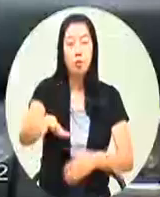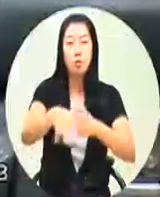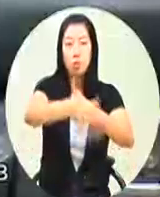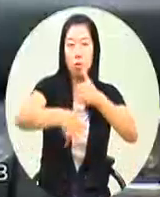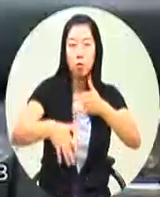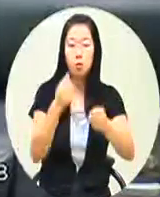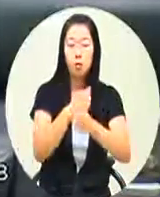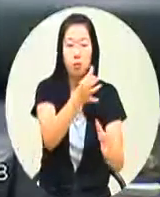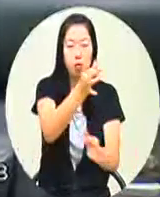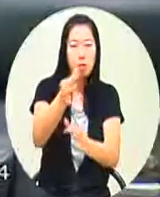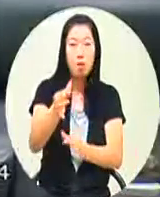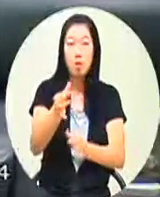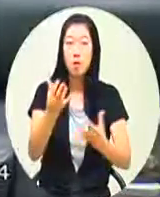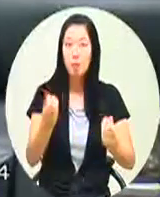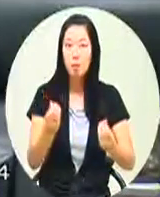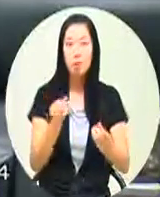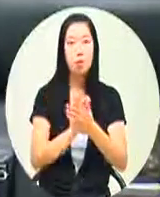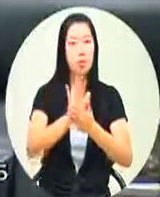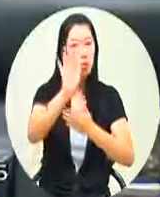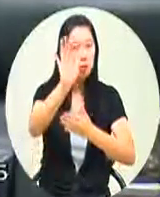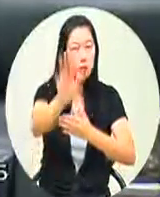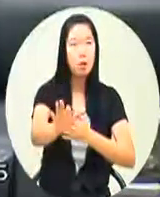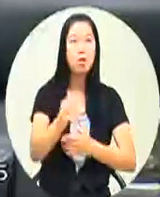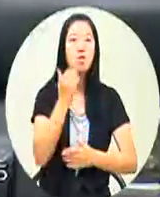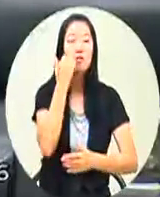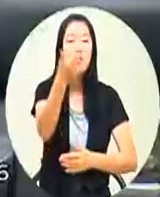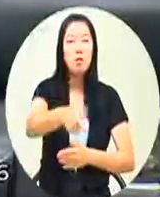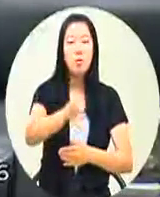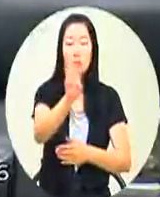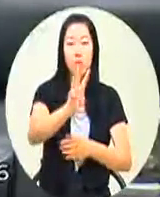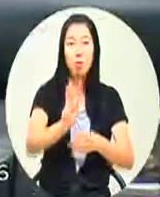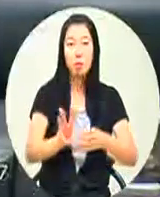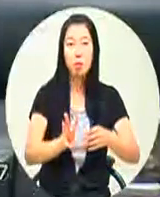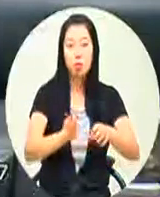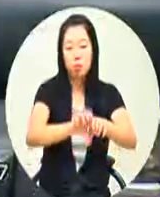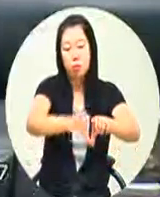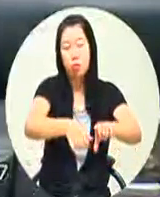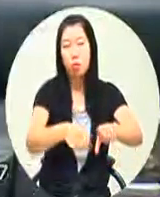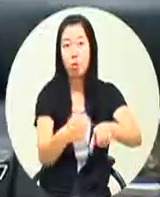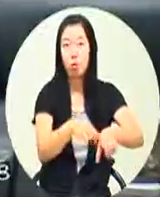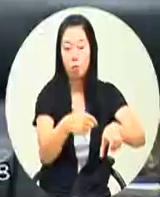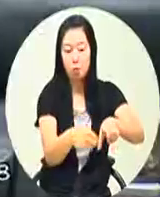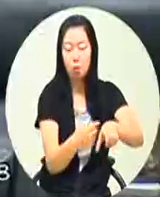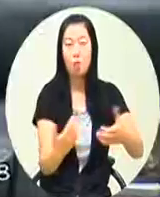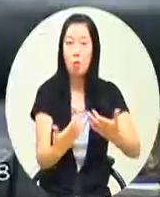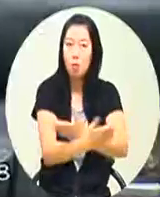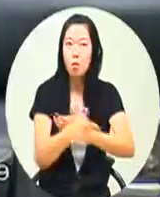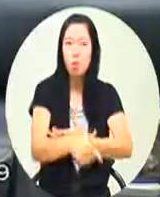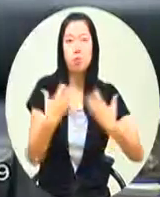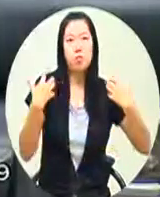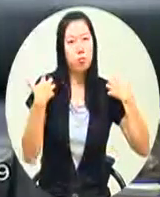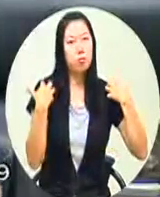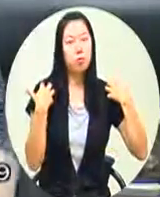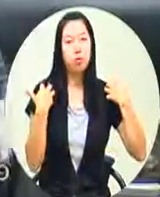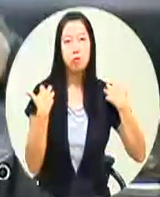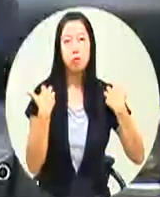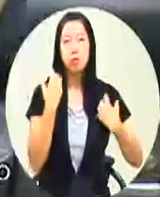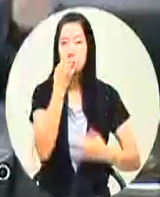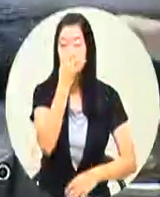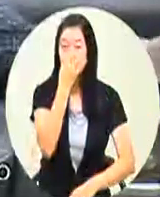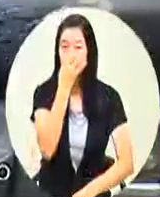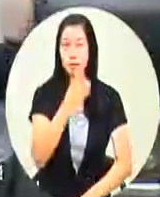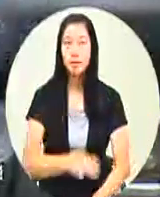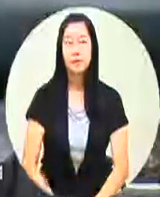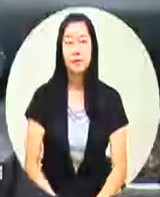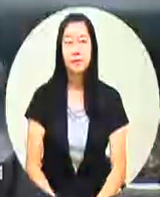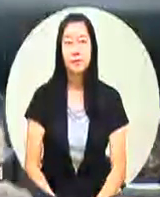全部的整体处理，将来即使你换了管径，我不知道他还能不能承受得了试运主场馆那一带